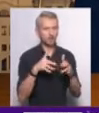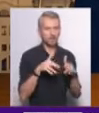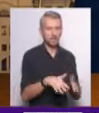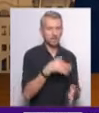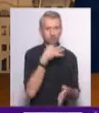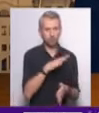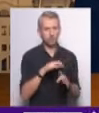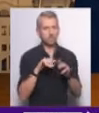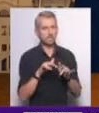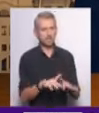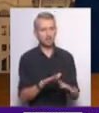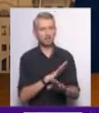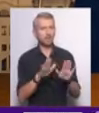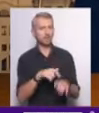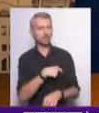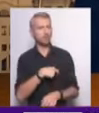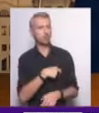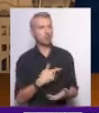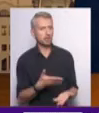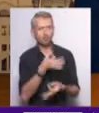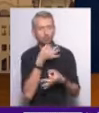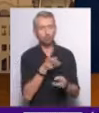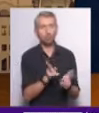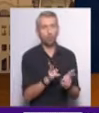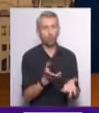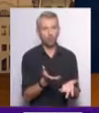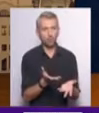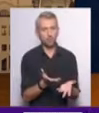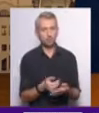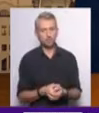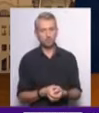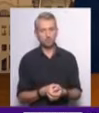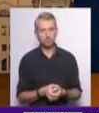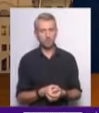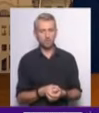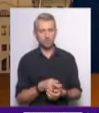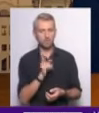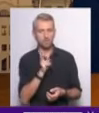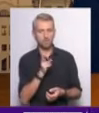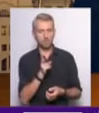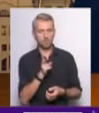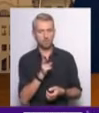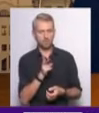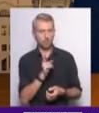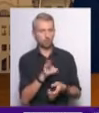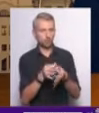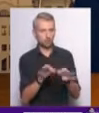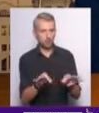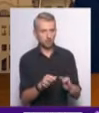будь-яка діяльність не тільки депутатів, будь-кого, хто, власне, дозволено, скажімо